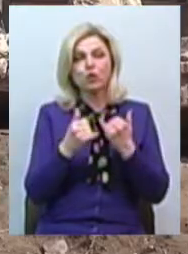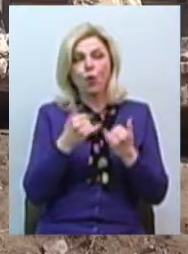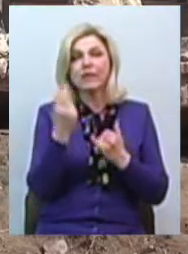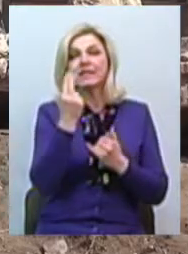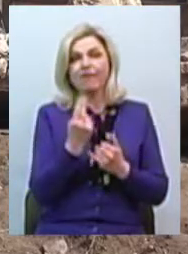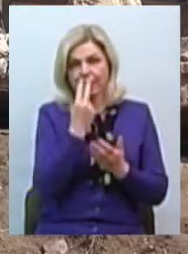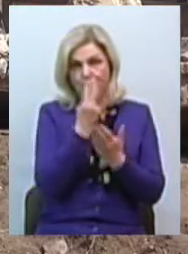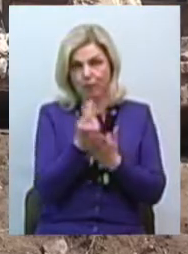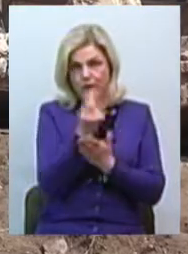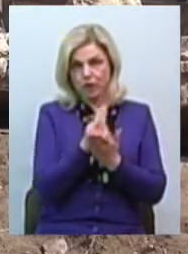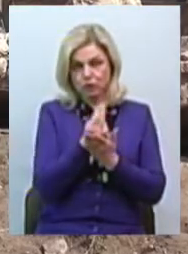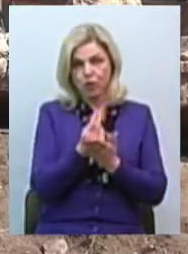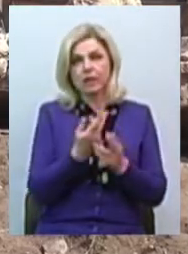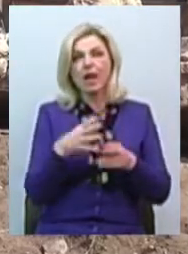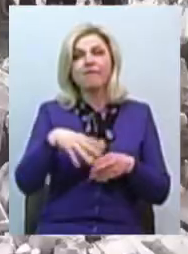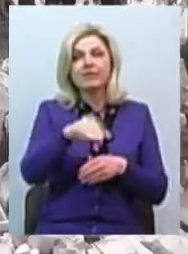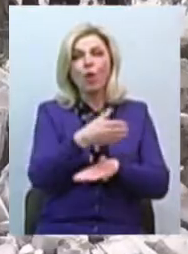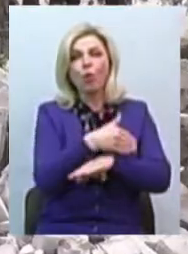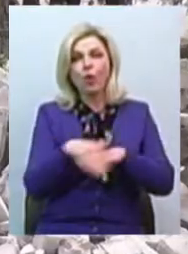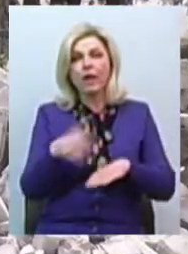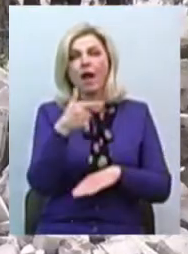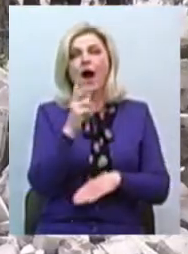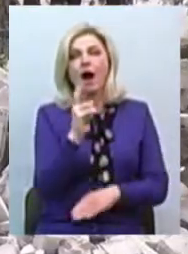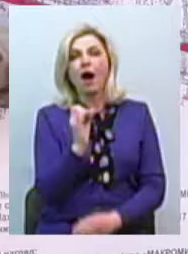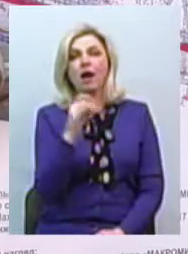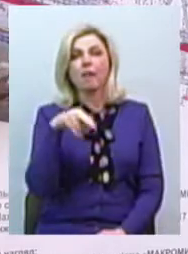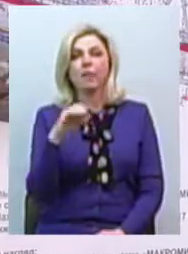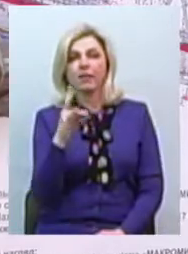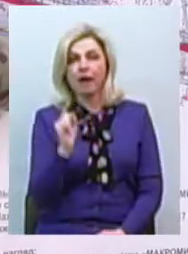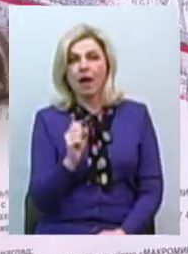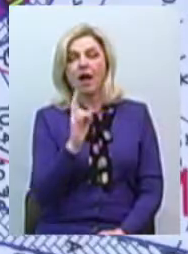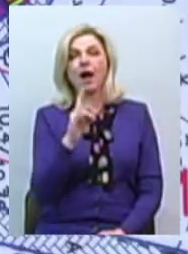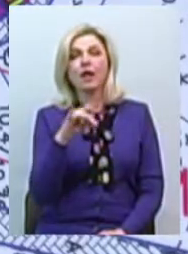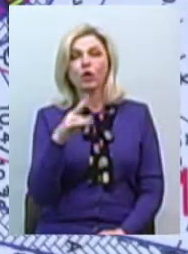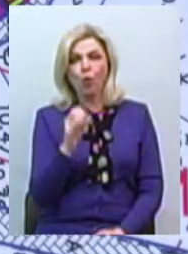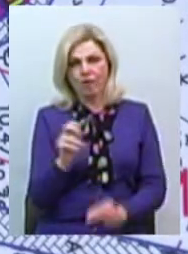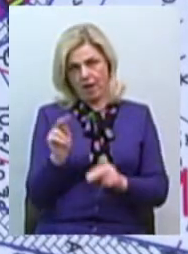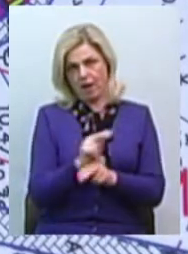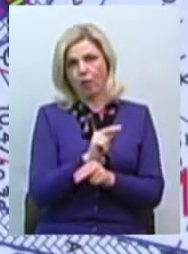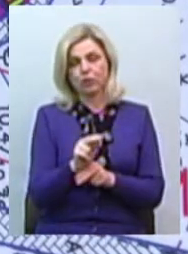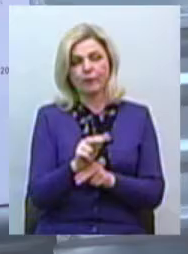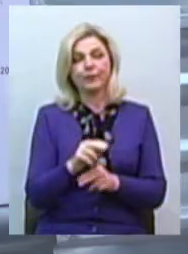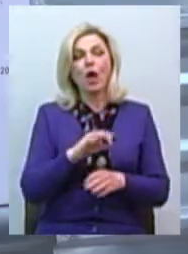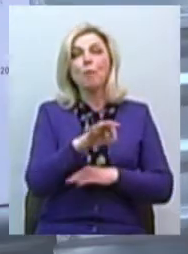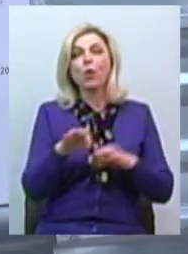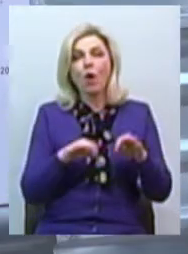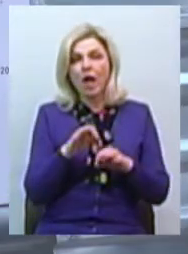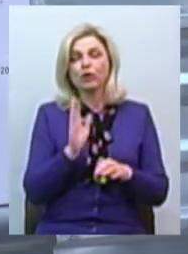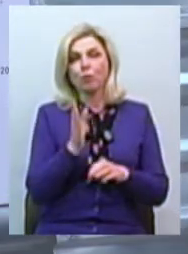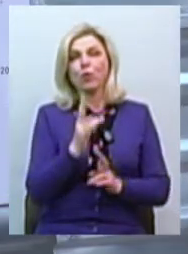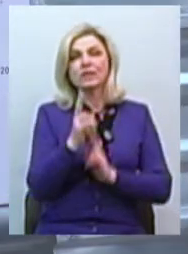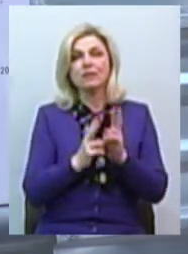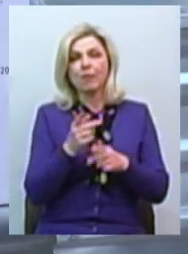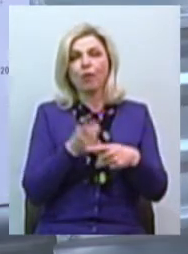позначено. Вся частина генерала Карпенка, Леваневців і Крилова – реконструкція. Проєктом реконструкції передбачено зміни